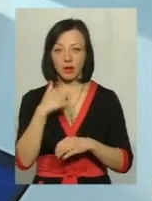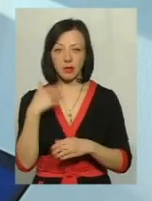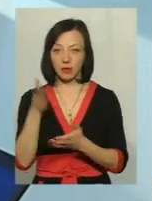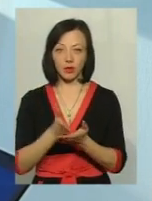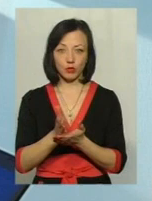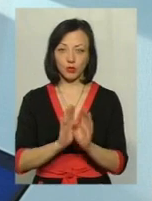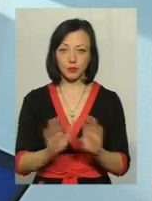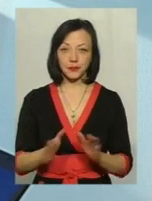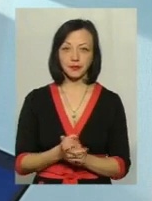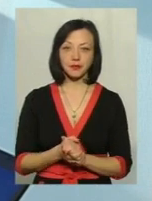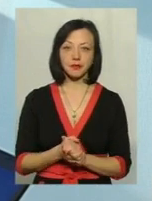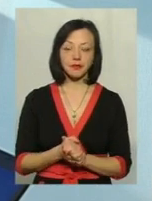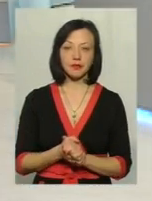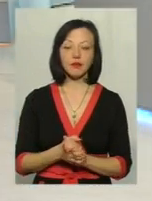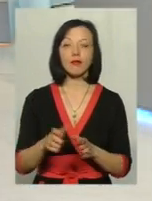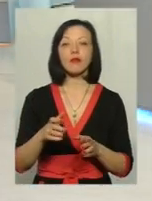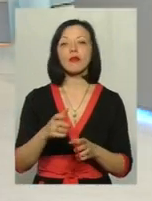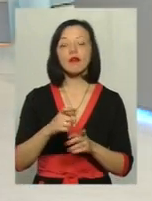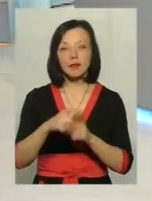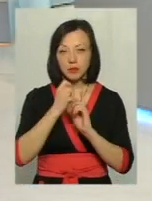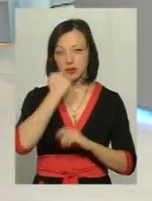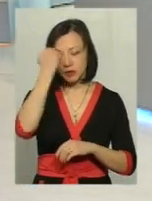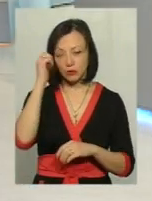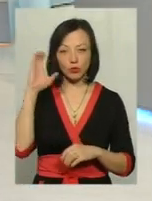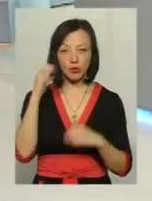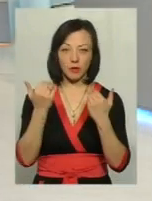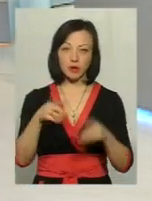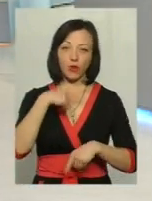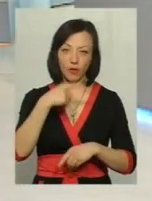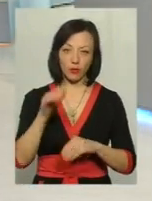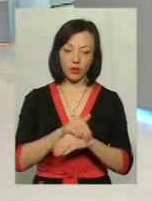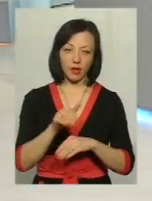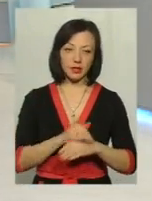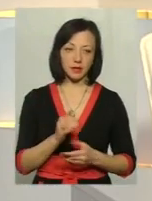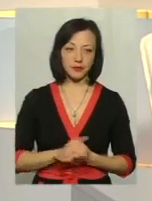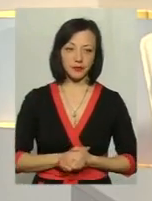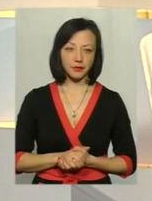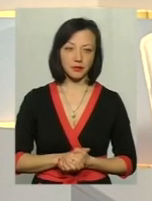обслуговуємо. Дякую за відповідь. 619060. Слухаємо вас. Говоріть, будь ласка.